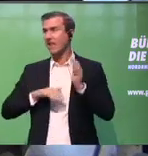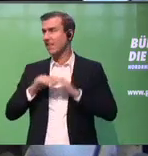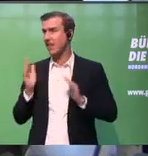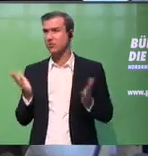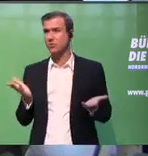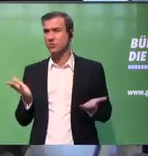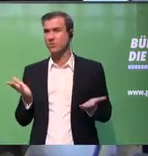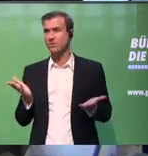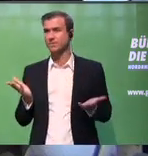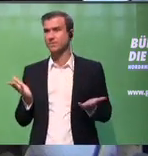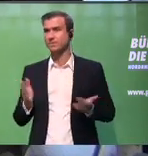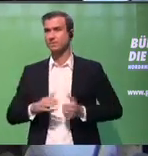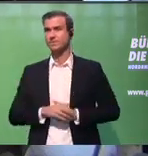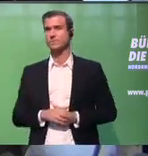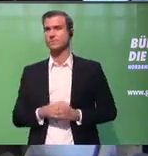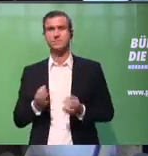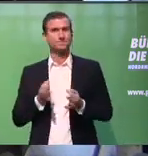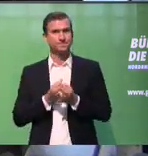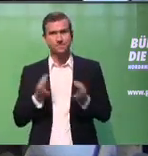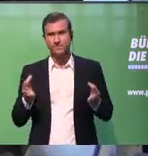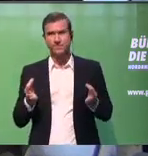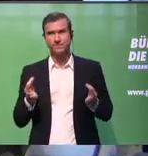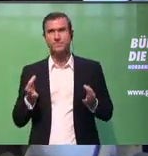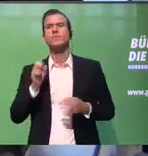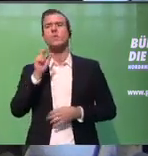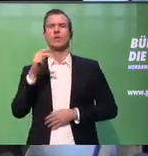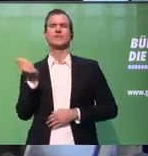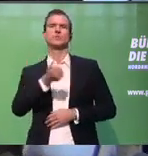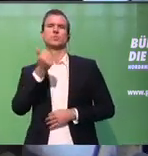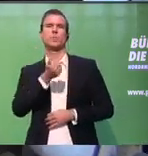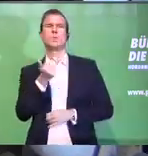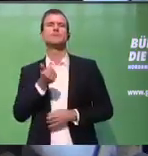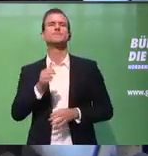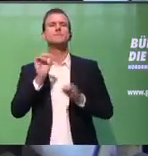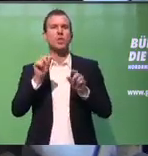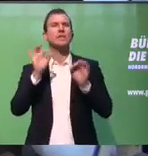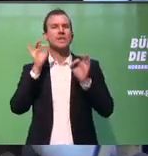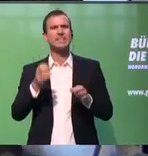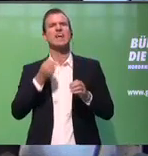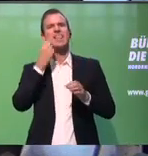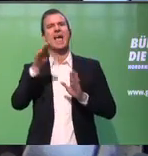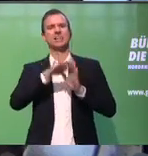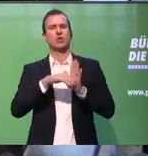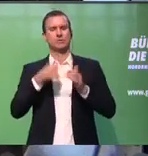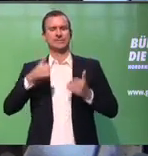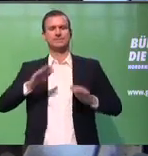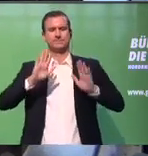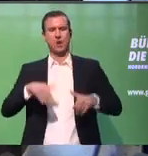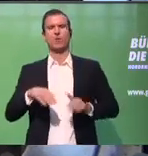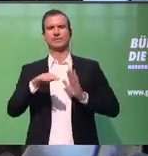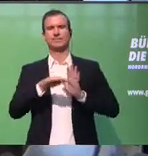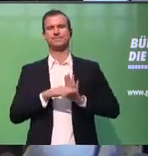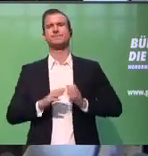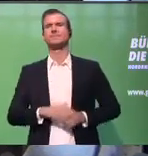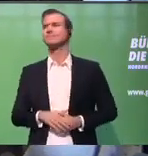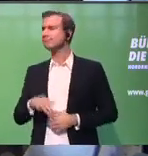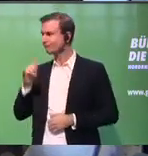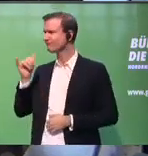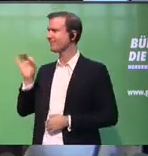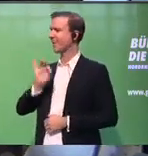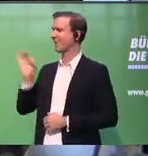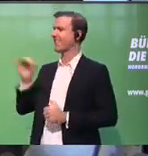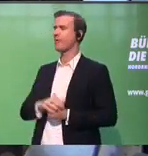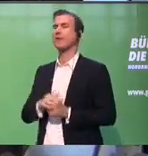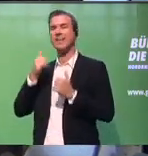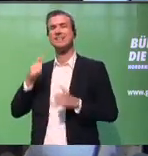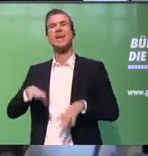Enthaltungen? Das ist nicht der Fall. Wunderbar. Dann steigen wir jetzt ein in die Tagesordnung. Genau. Und wir beginnen